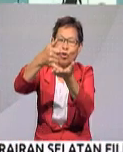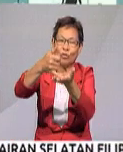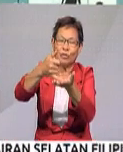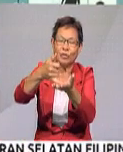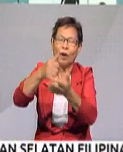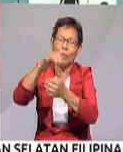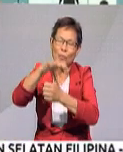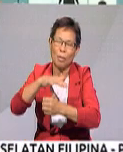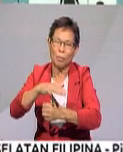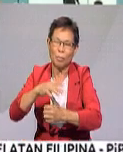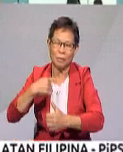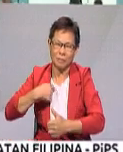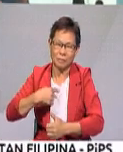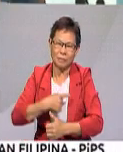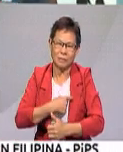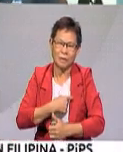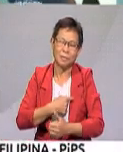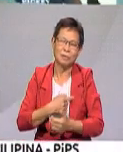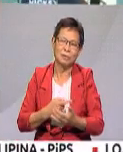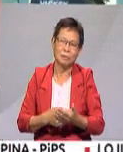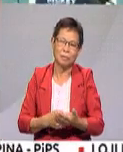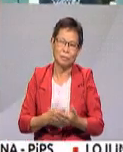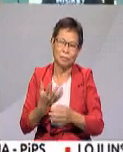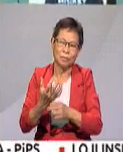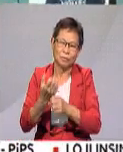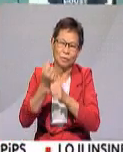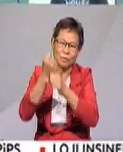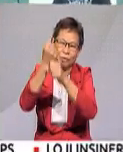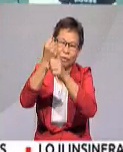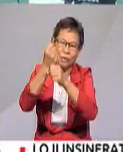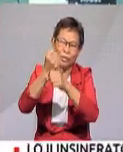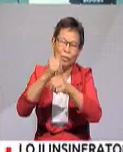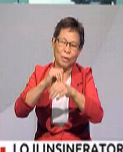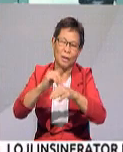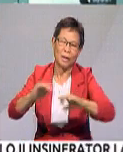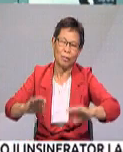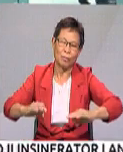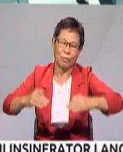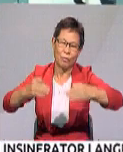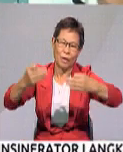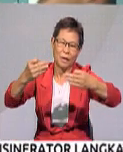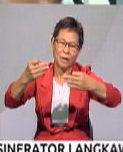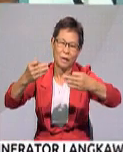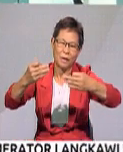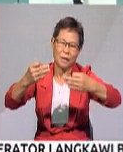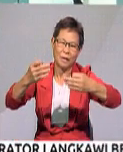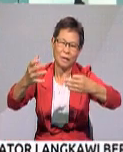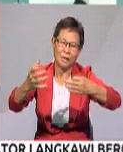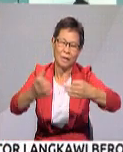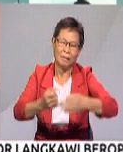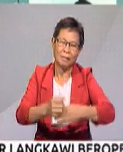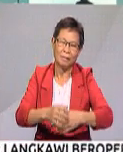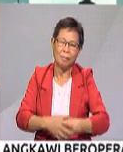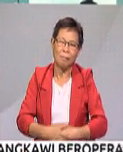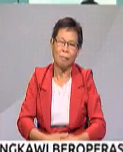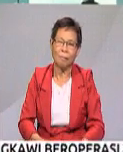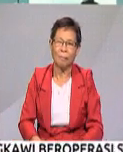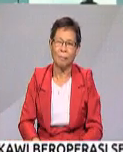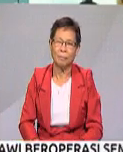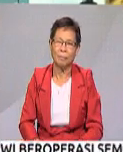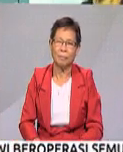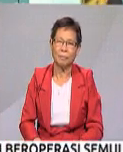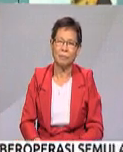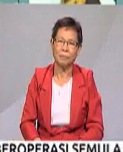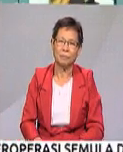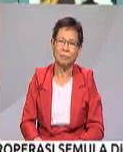pressure on our shoulders to deliver a result. And, you know, in a final, they're always tight and you have to take your points however they come, and obviously